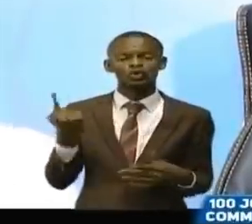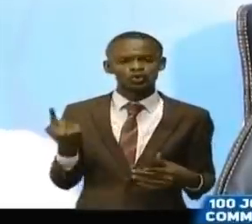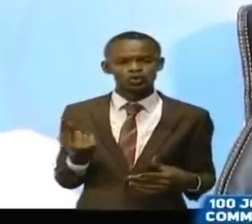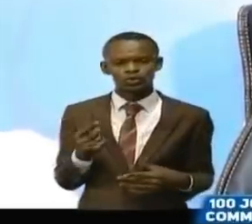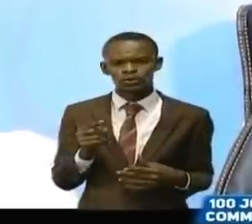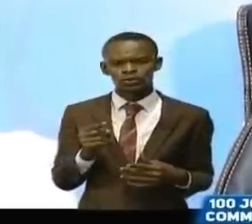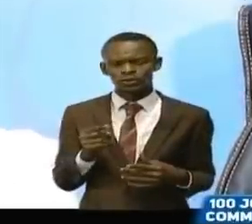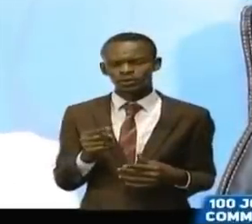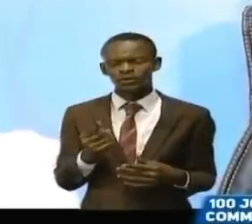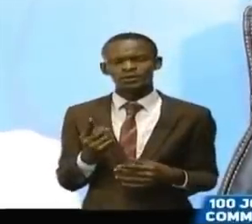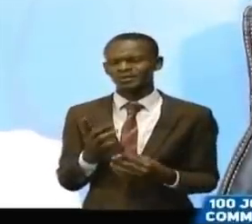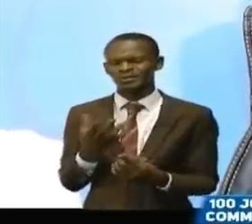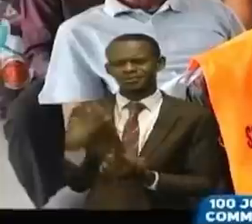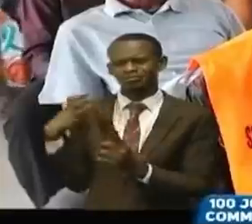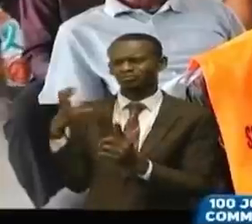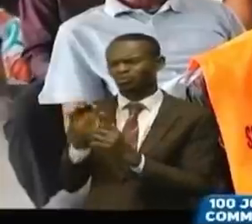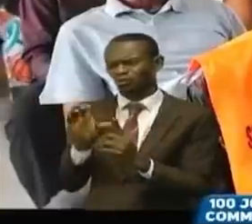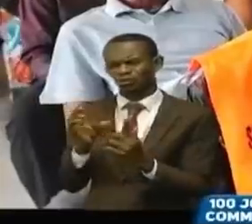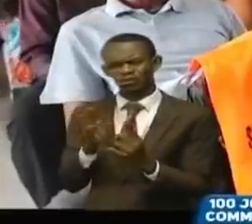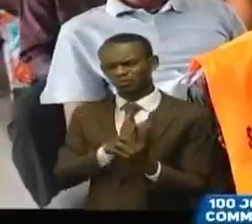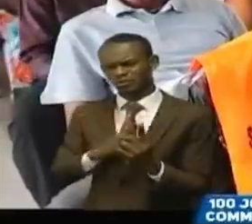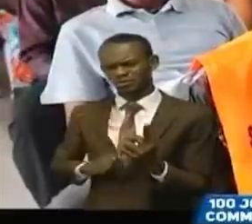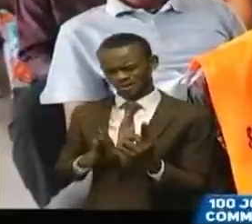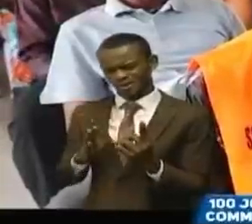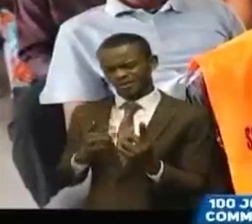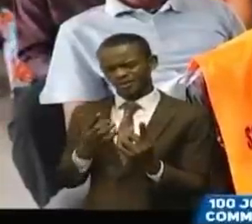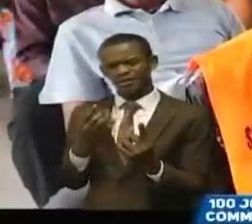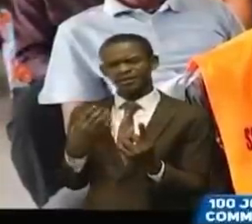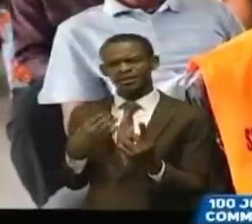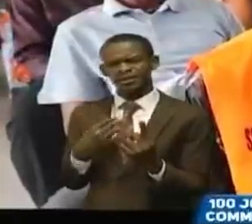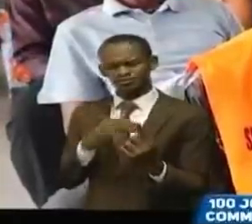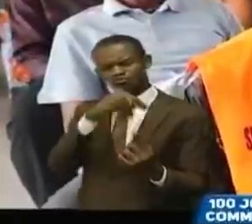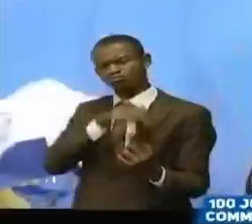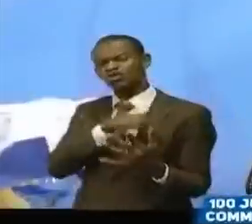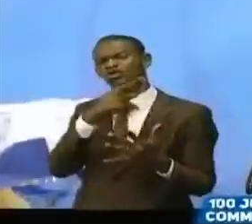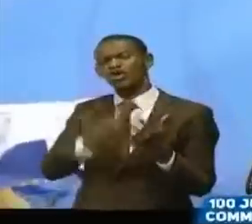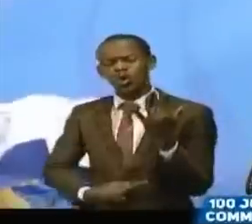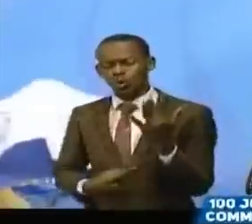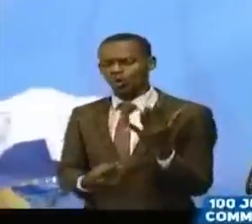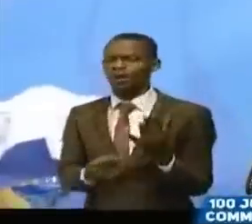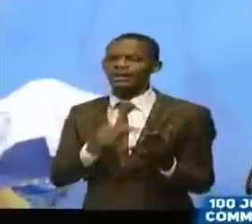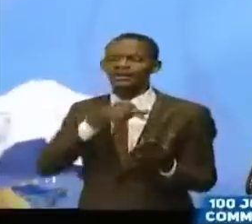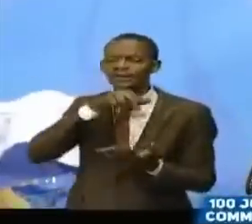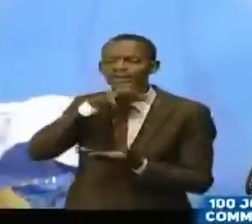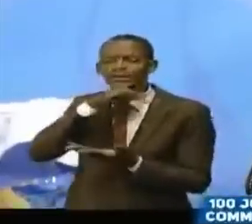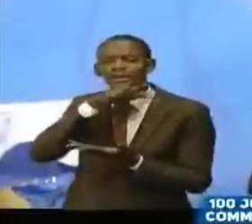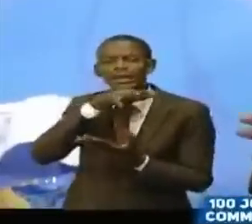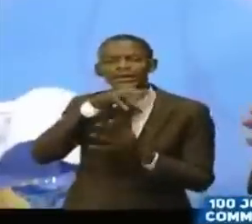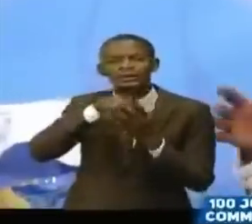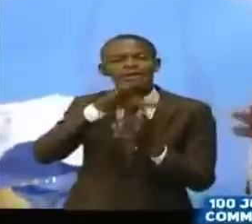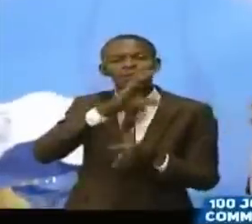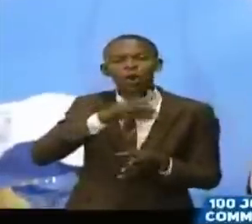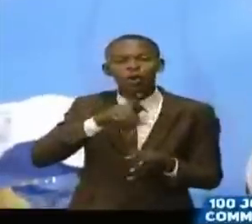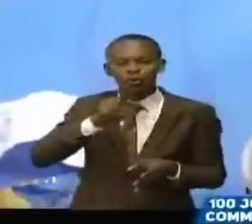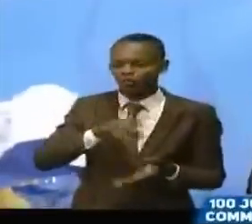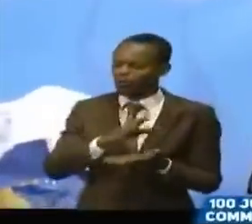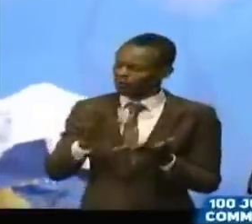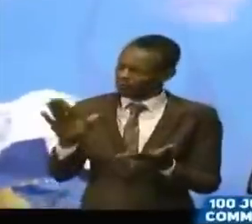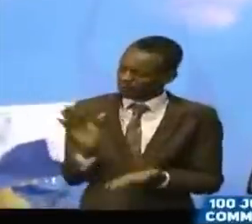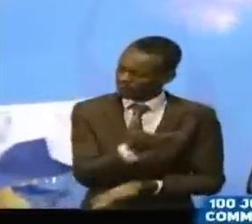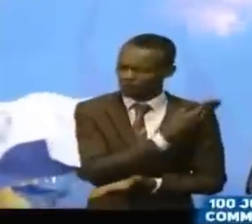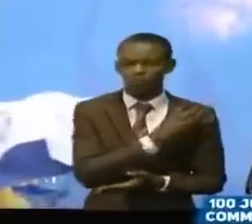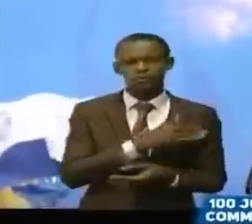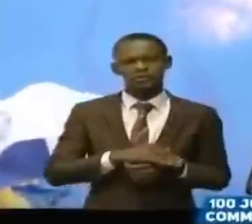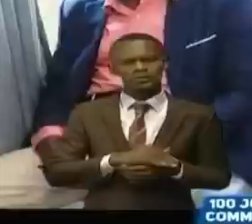contre l'insécurité et l'insalubrité. Les bourgmestres de la commune de Kinshasa, bienvenue Mbalibi, fait